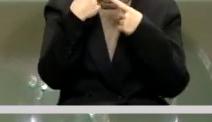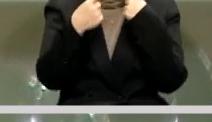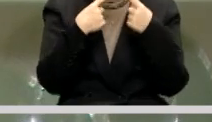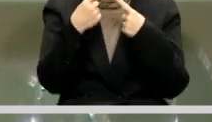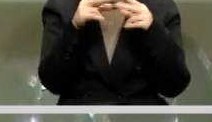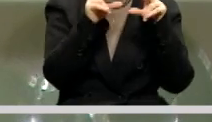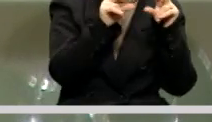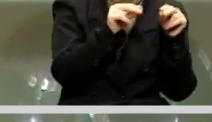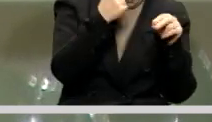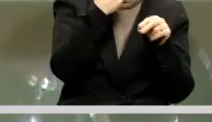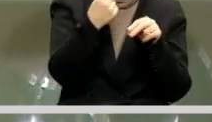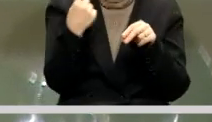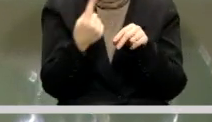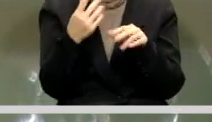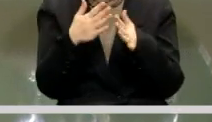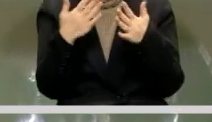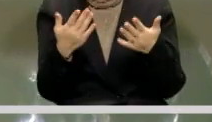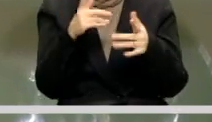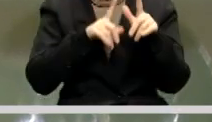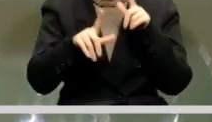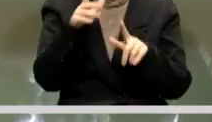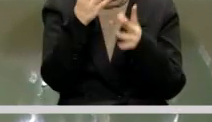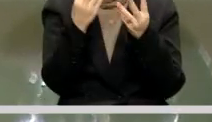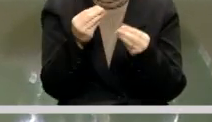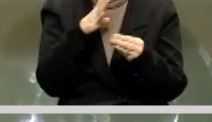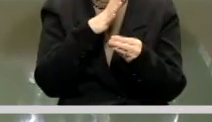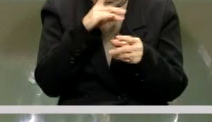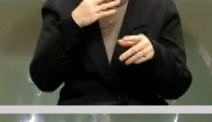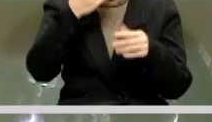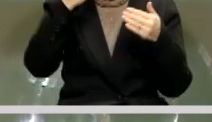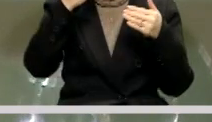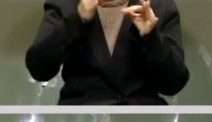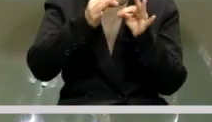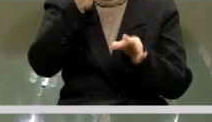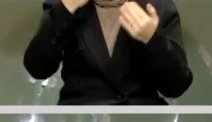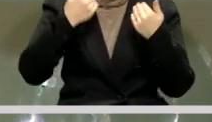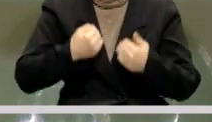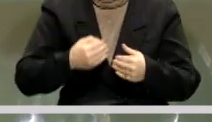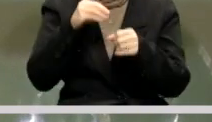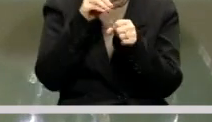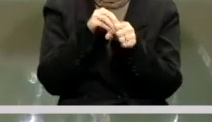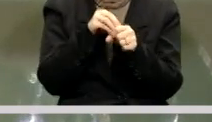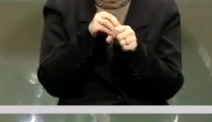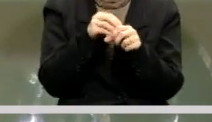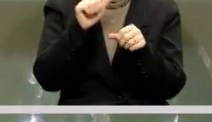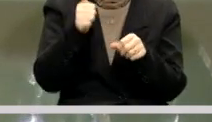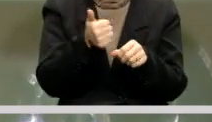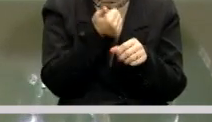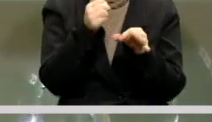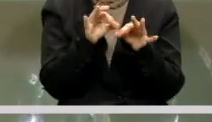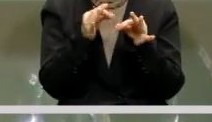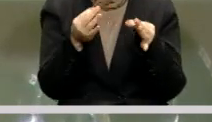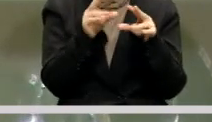Uyku dediğimiz şey nasıl bir ihtiyaç? İnsan vücudu için, insan fizyolojisinde mesela uyuyamamak diye